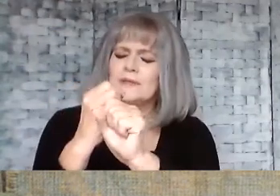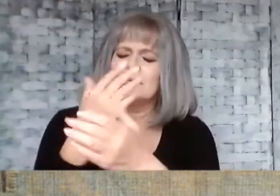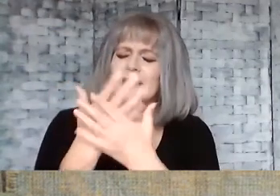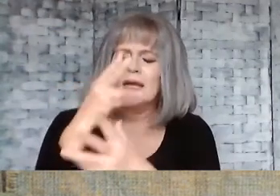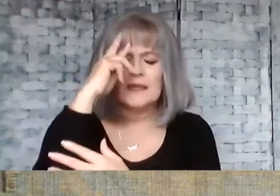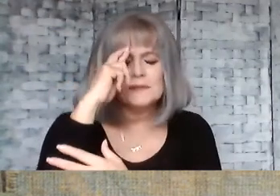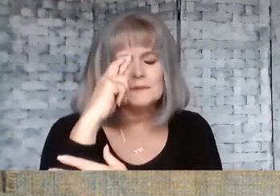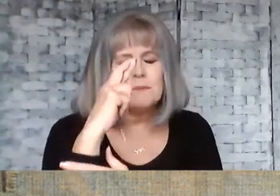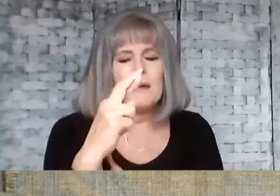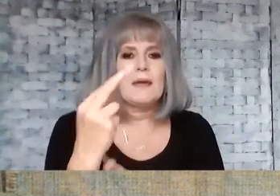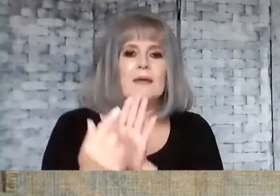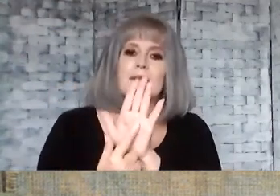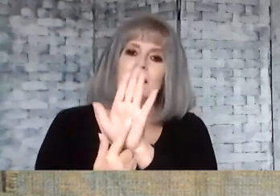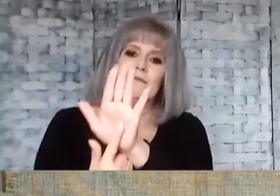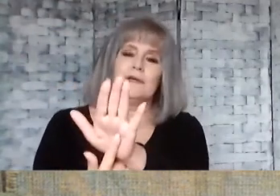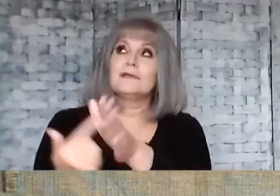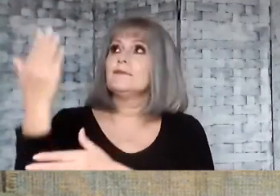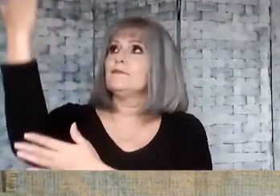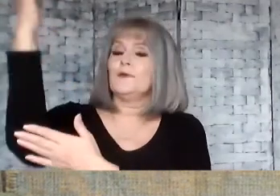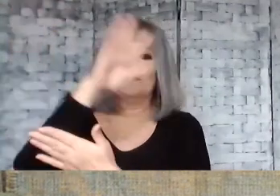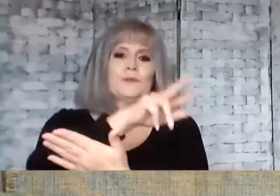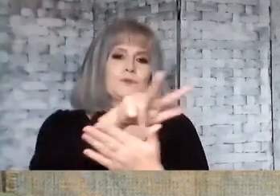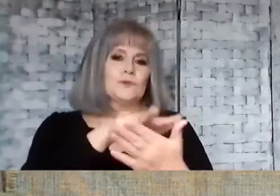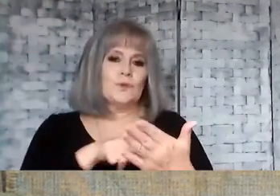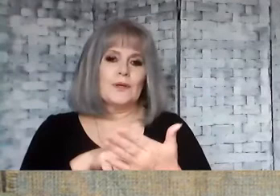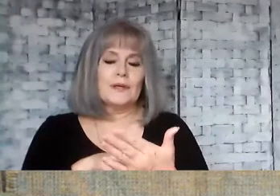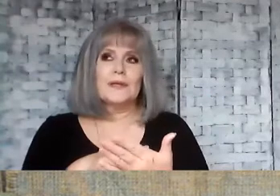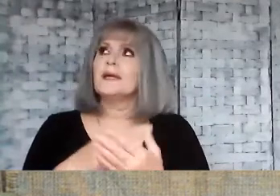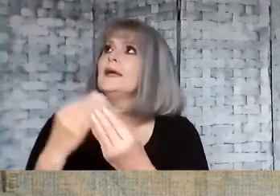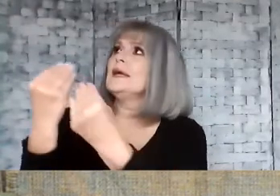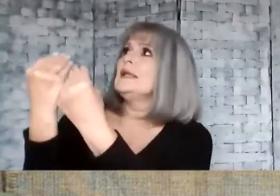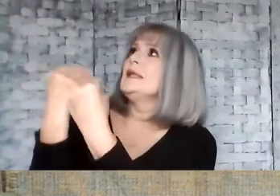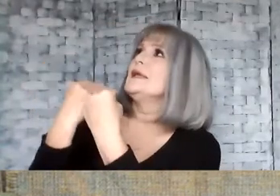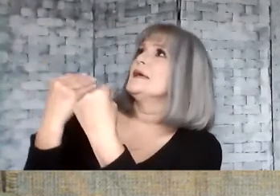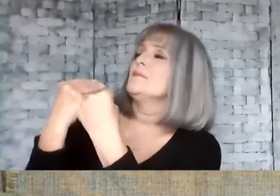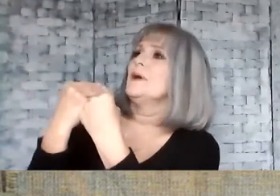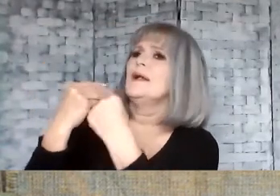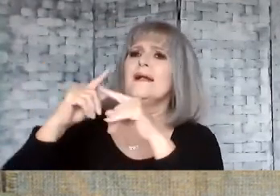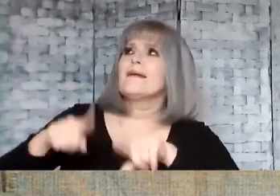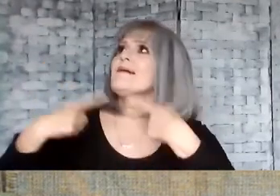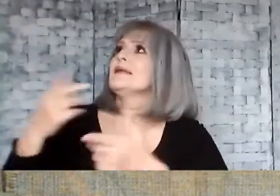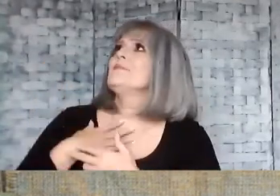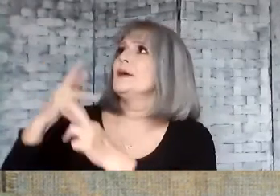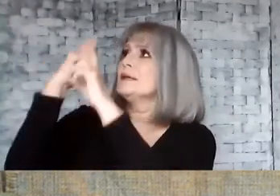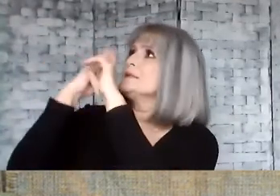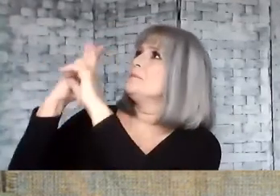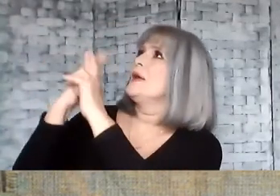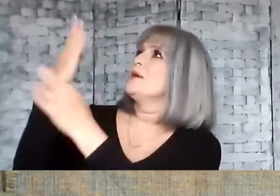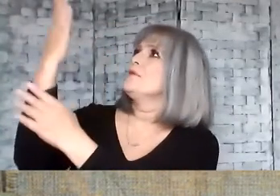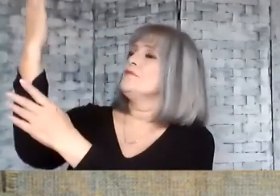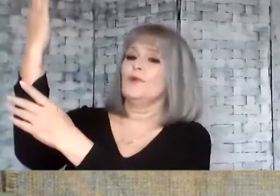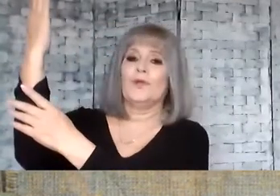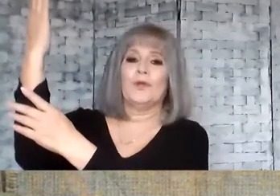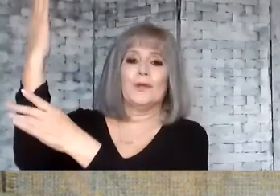respect met die story om te gaan. Leer ons weer, Here, dat ons kan nie ons respect vir u